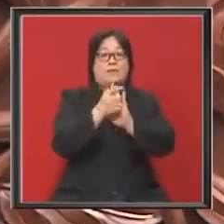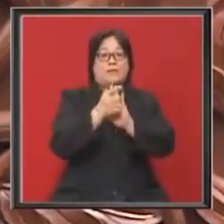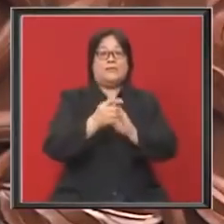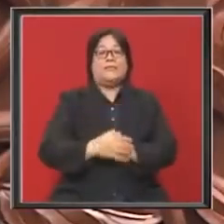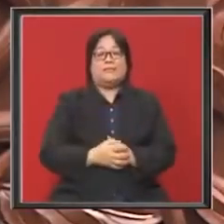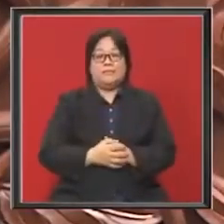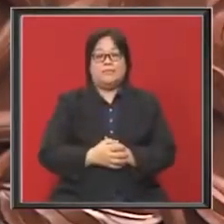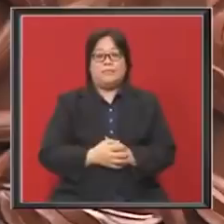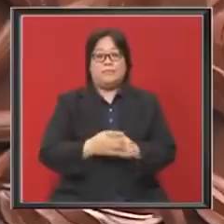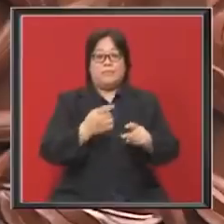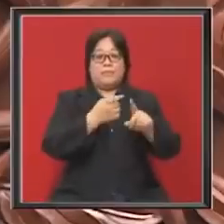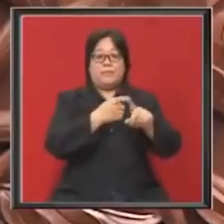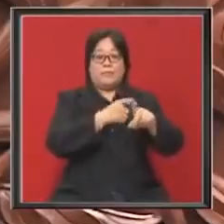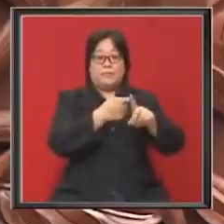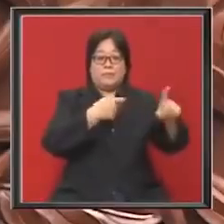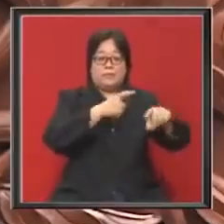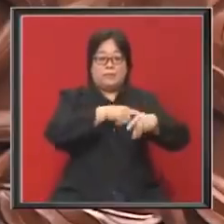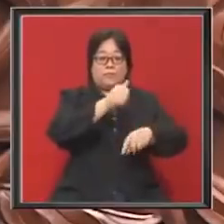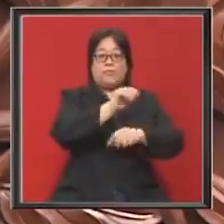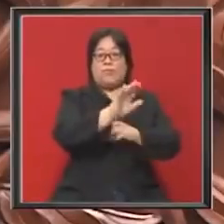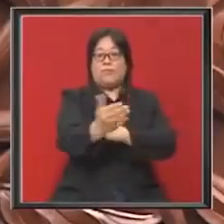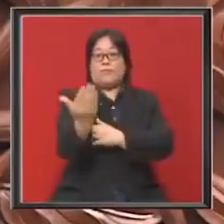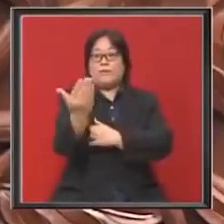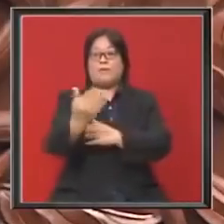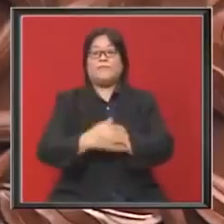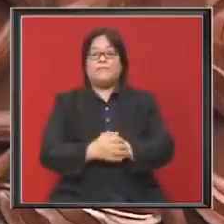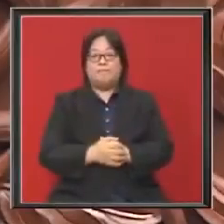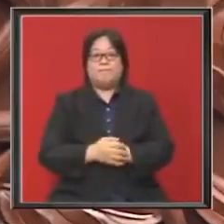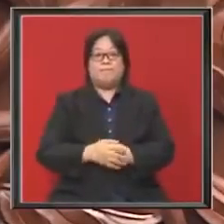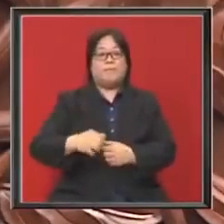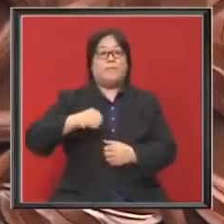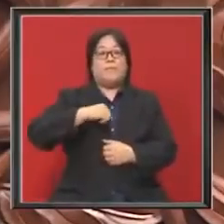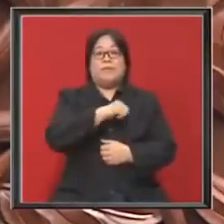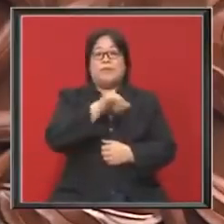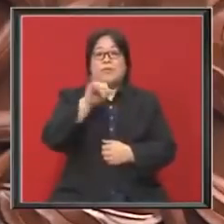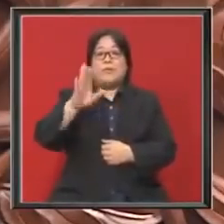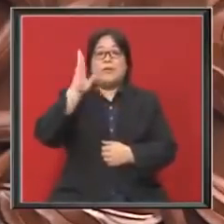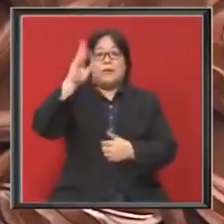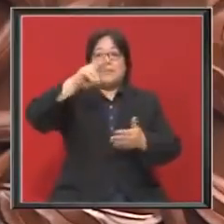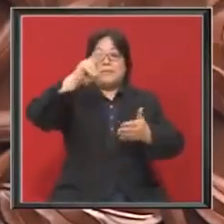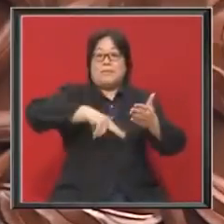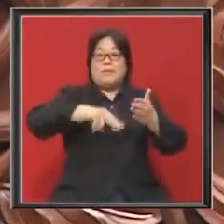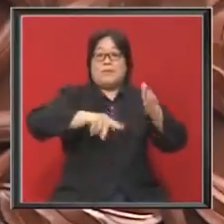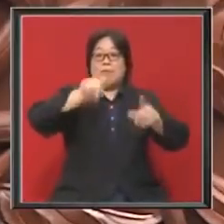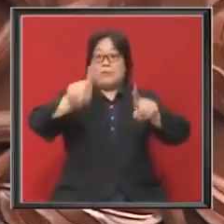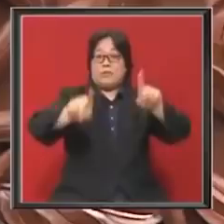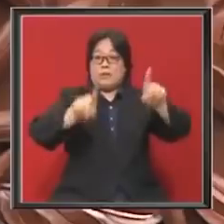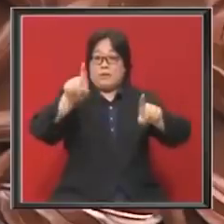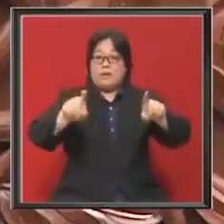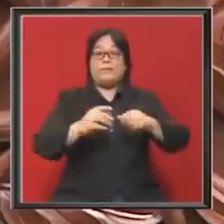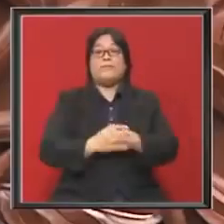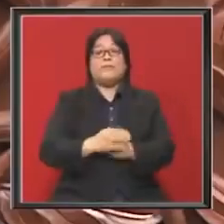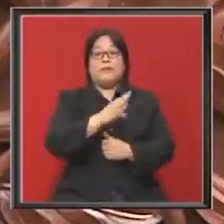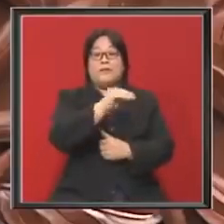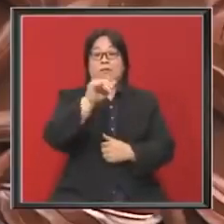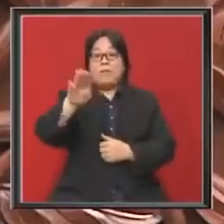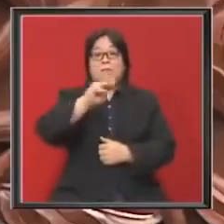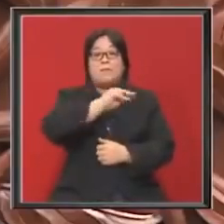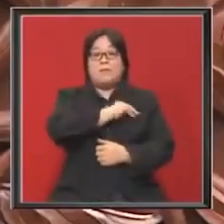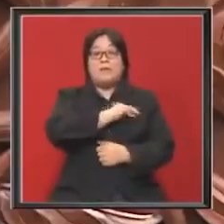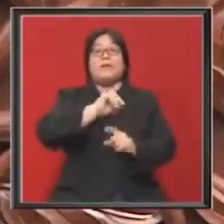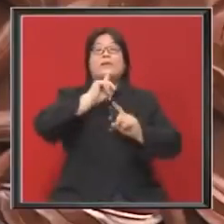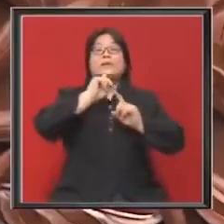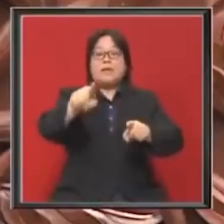dari 10.00 ada informed berkenaan akan membaca soalan beliau dan yang bromatometri